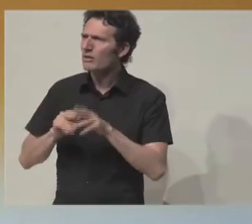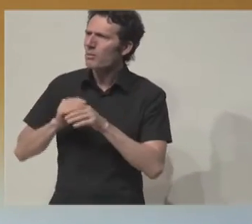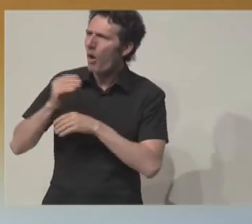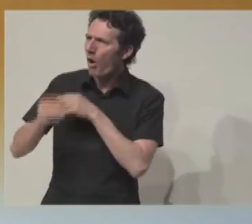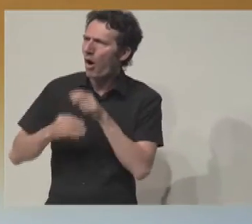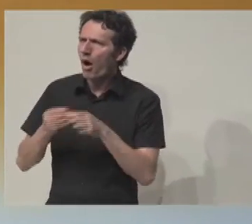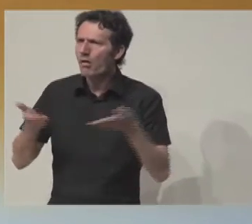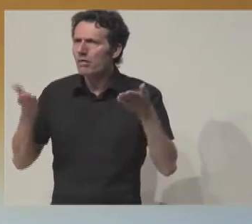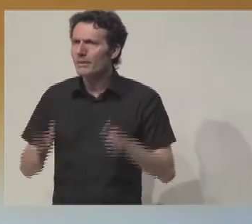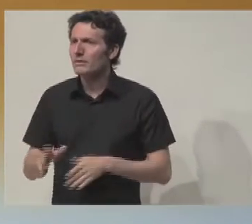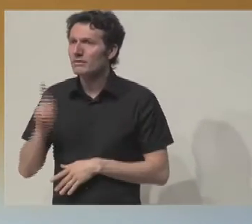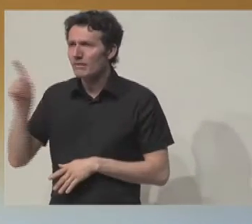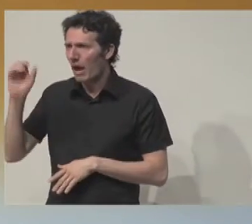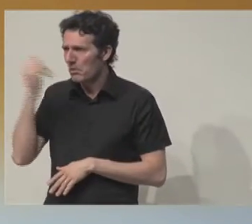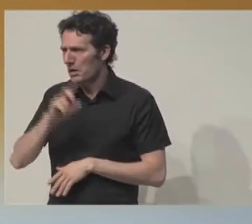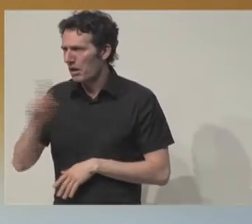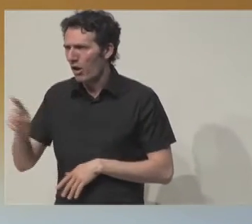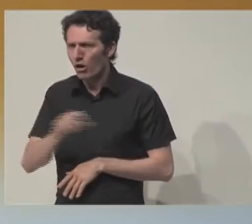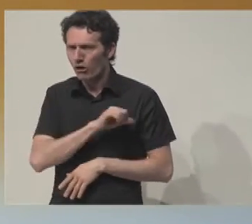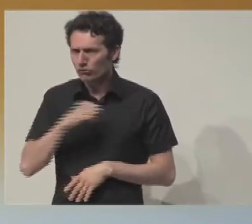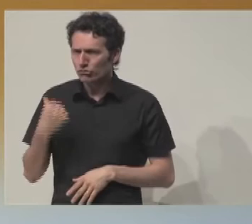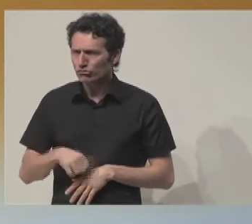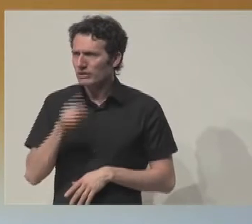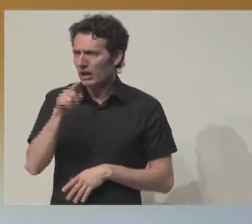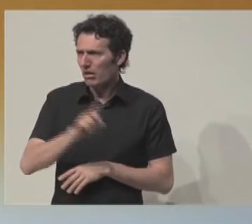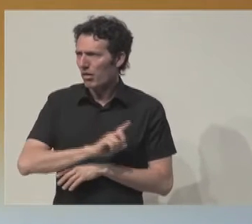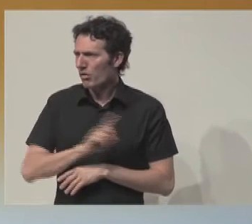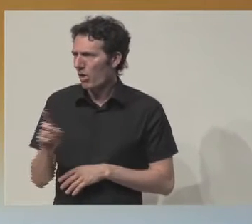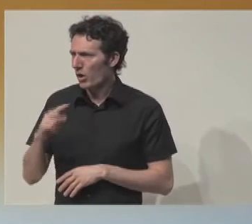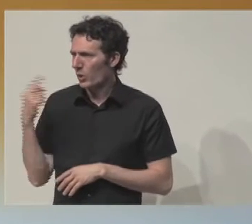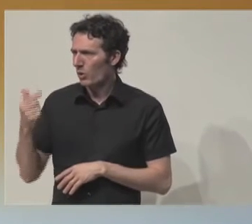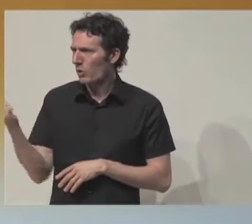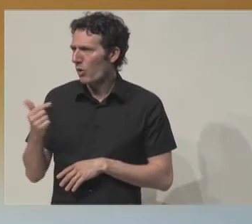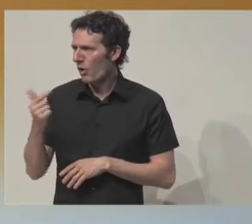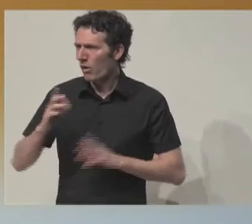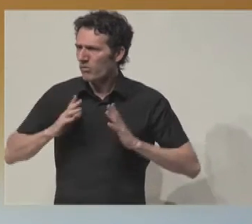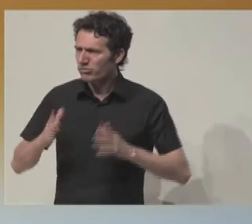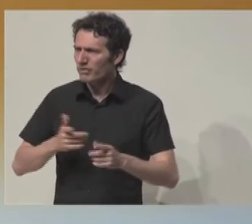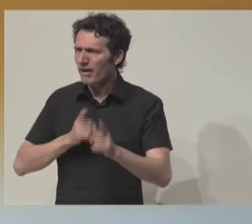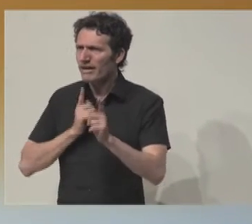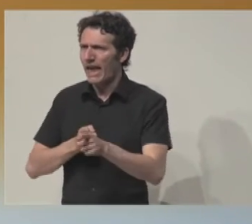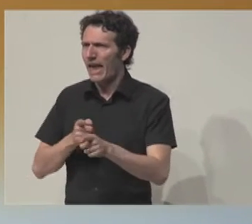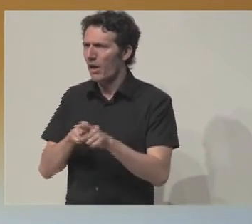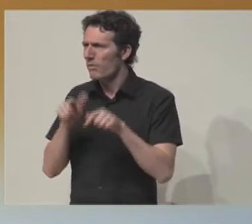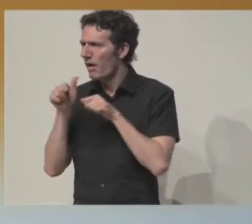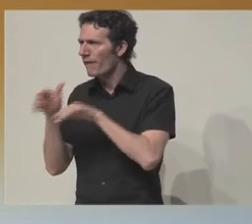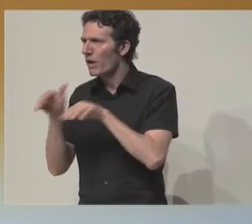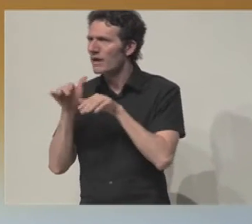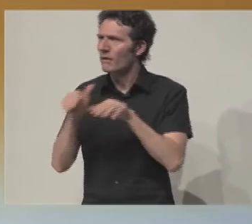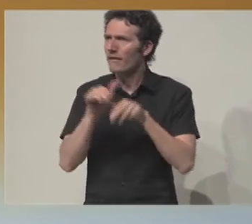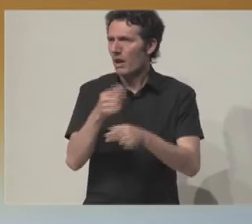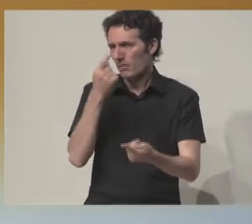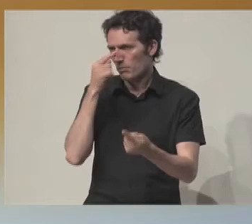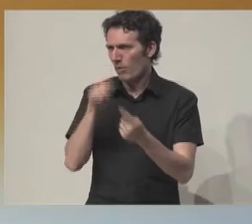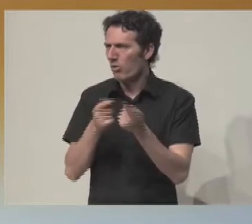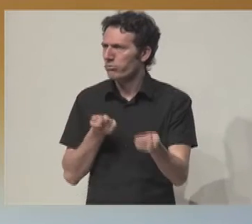c'est pas les états unis et c'est palace in qui vont le faire ils sont engagés dans une guerre d' influence dont le but est de